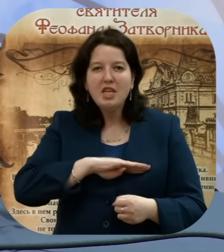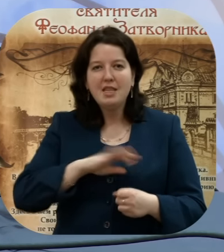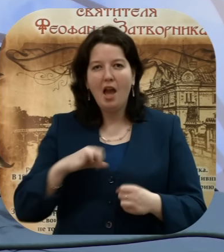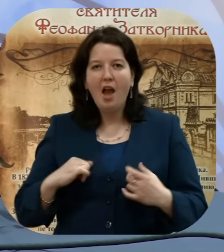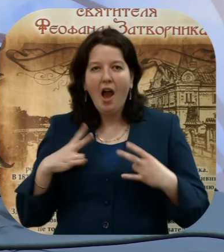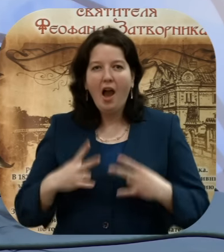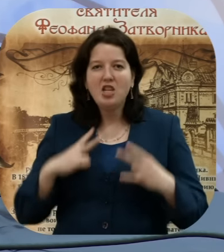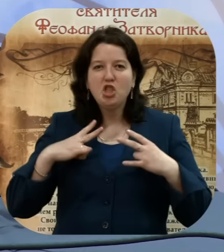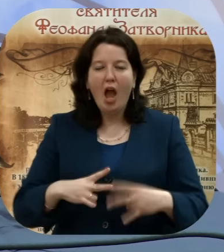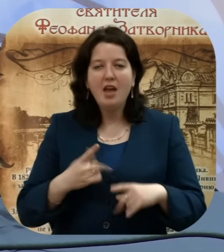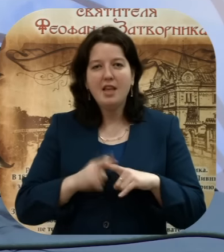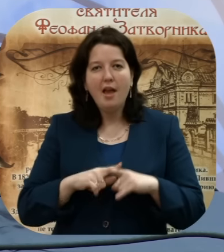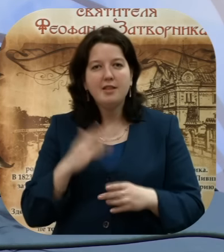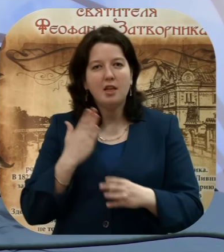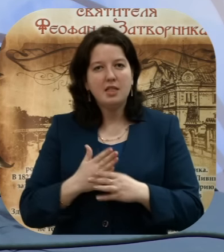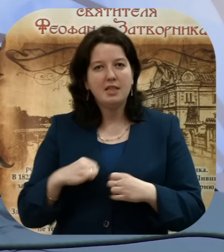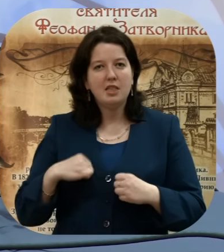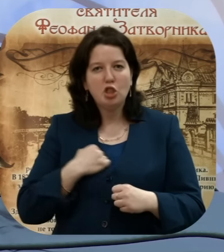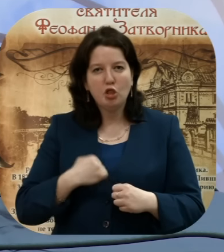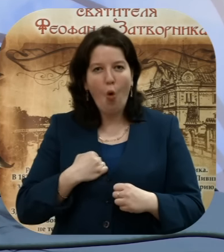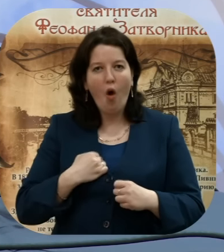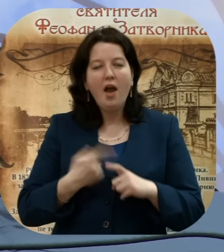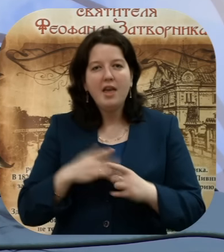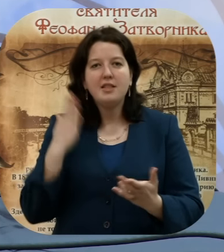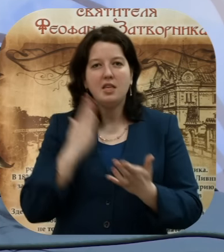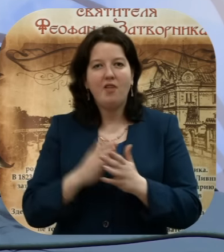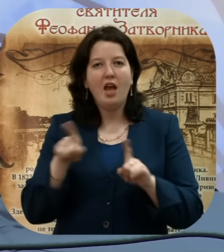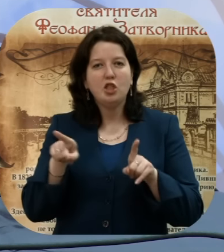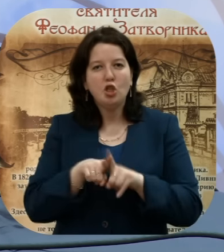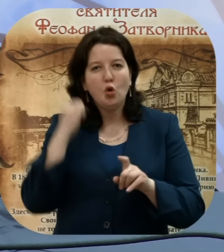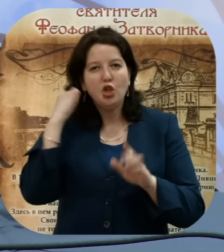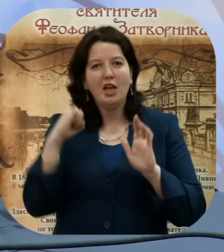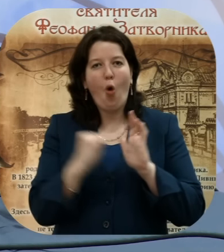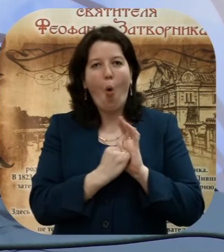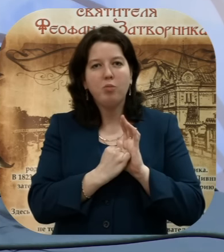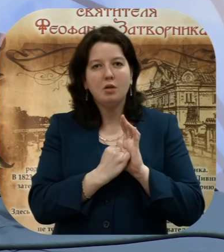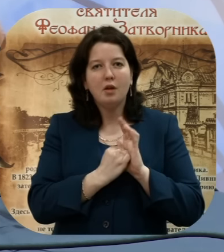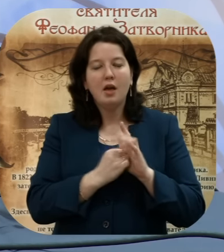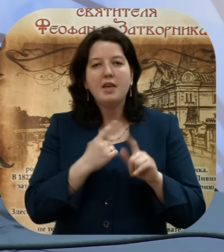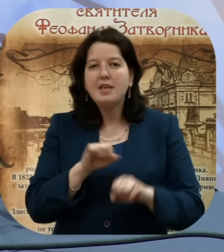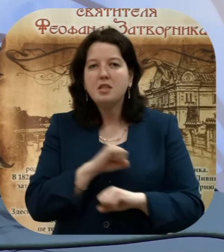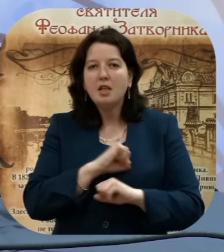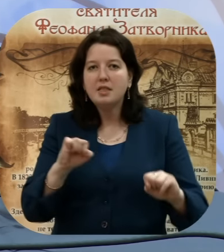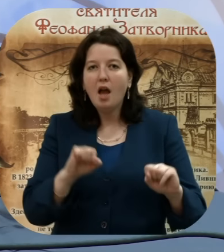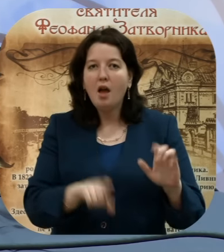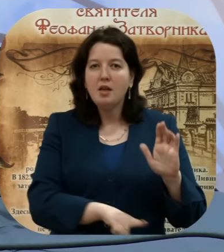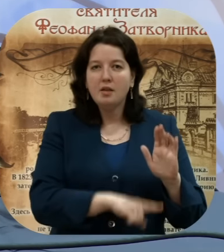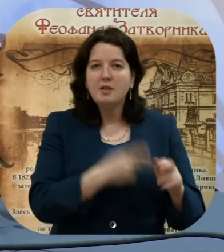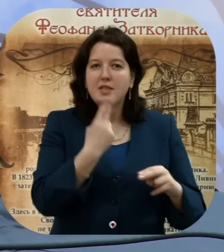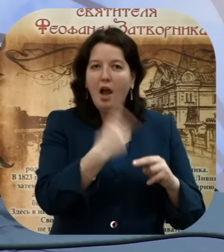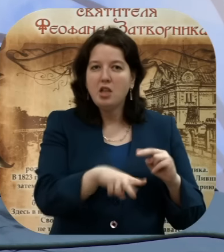есть зло. И поэтому это является грехом. И нельзя, исходя из одного греха,